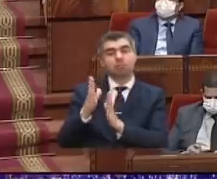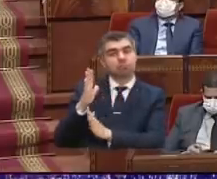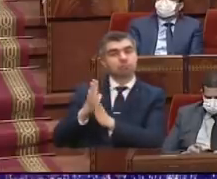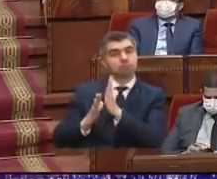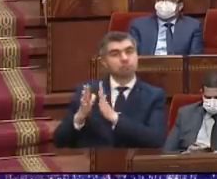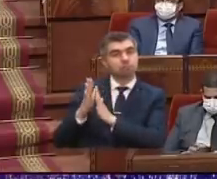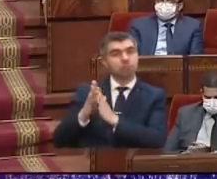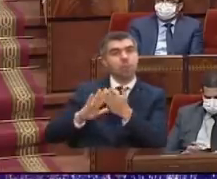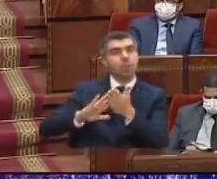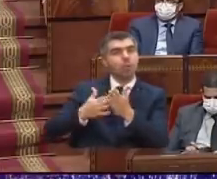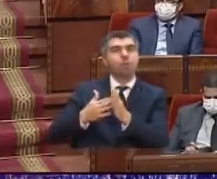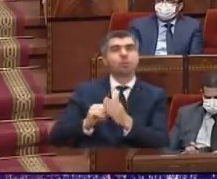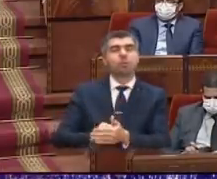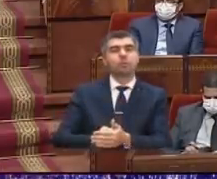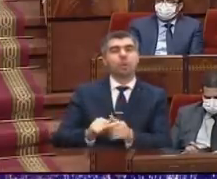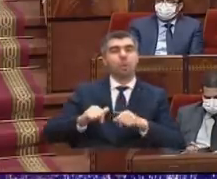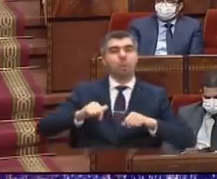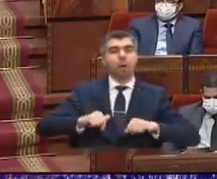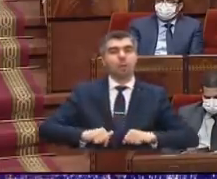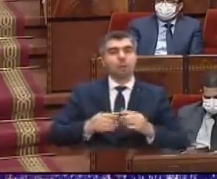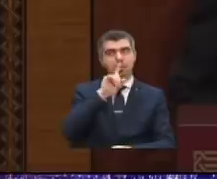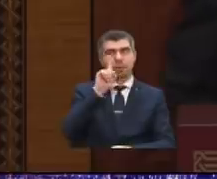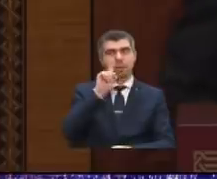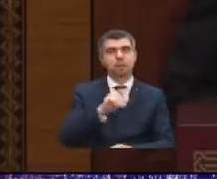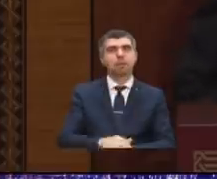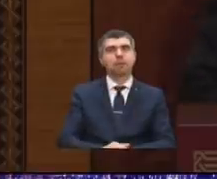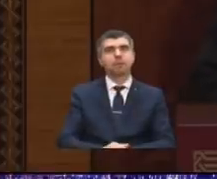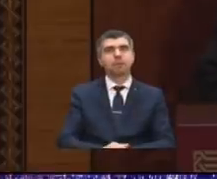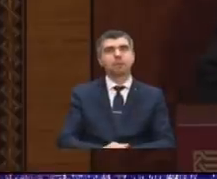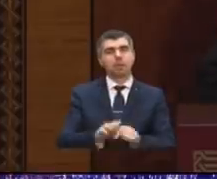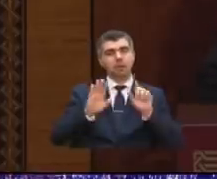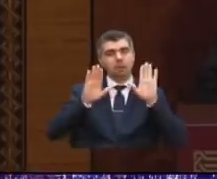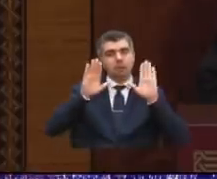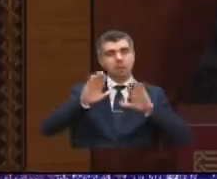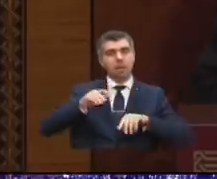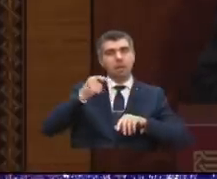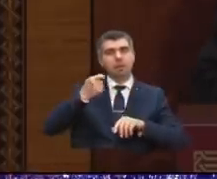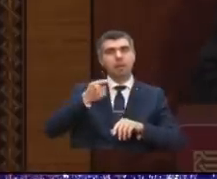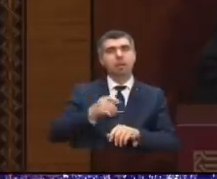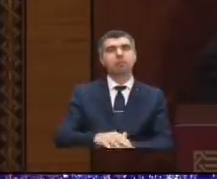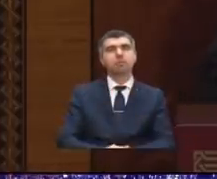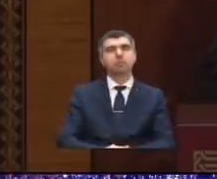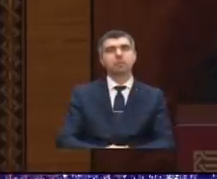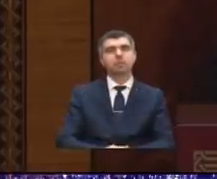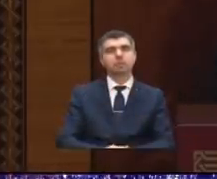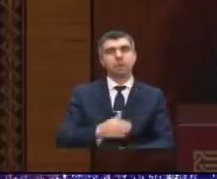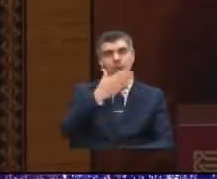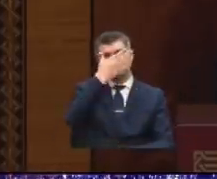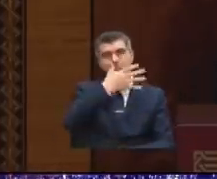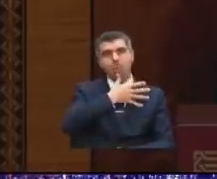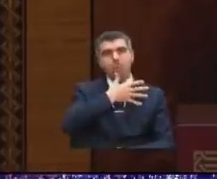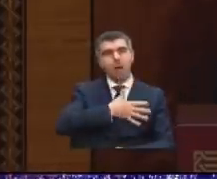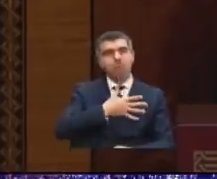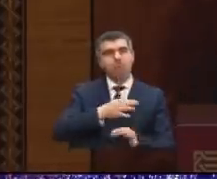فيه السريع اللي غيقوم به القانون التعديلي، لان عمره ما تبقى من الزمن، الان ما تبقى من الزمن ما بقاش بزاف،